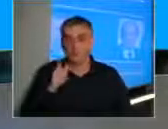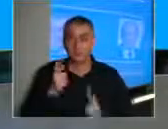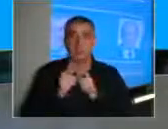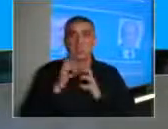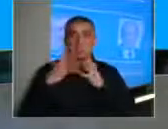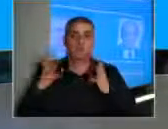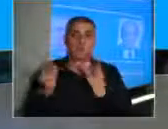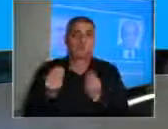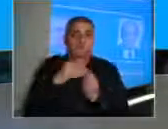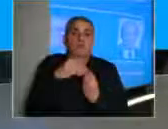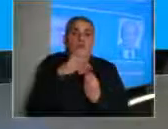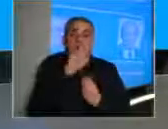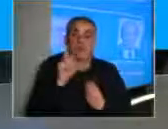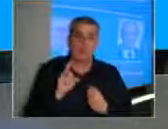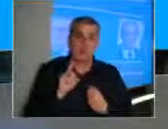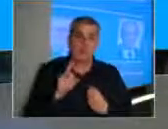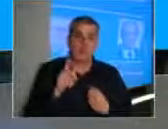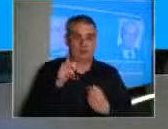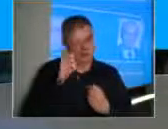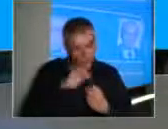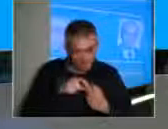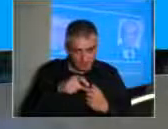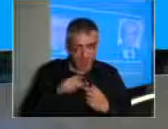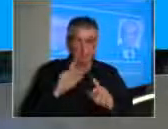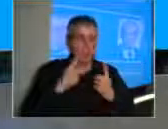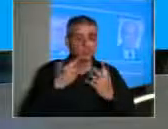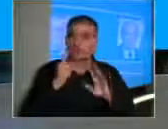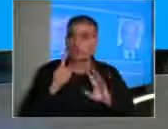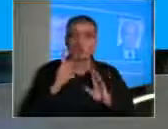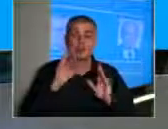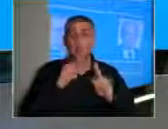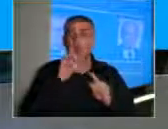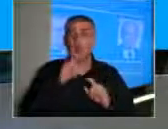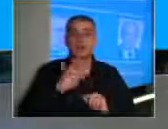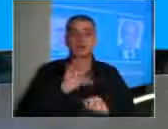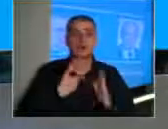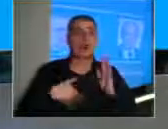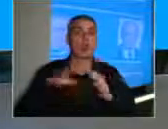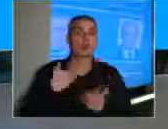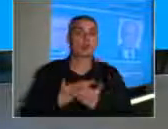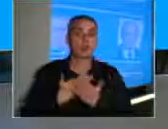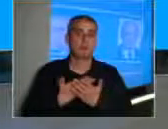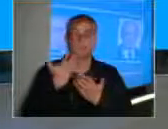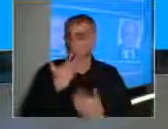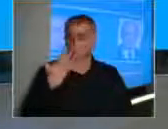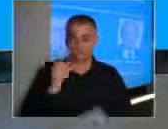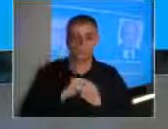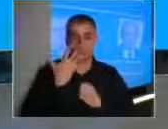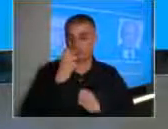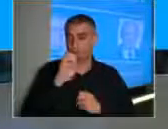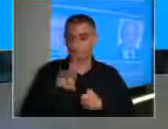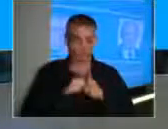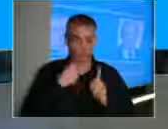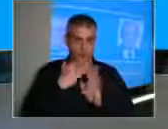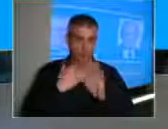המפלגה הגדולה, ואז הוא מוסיף, ויכול להיות שבן אדם, במקרה של 61, יכול להיות שאדם שקיבל את מרב הממליצים, 55 או 54, כפי שאתה